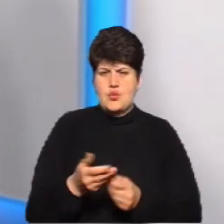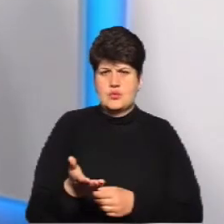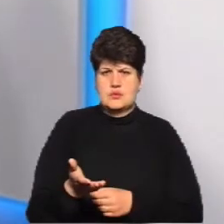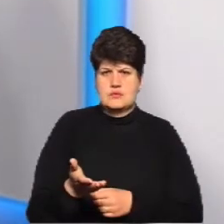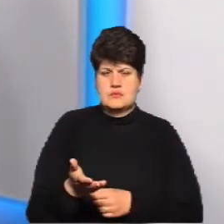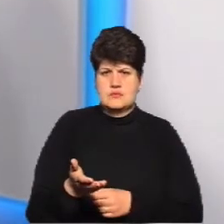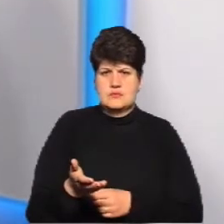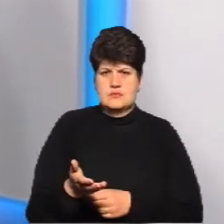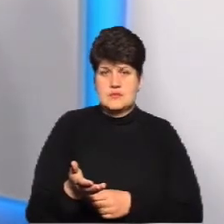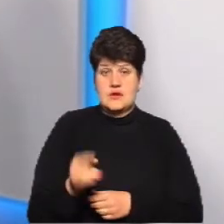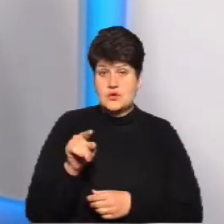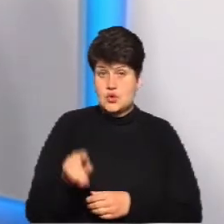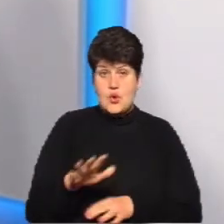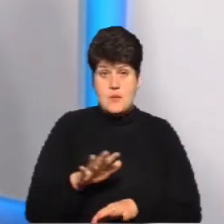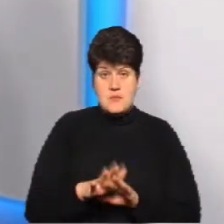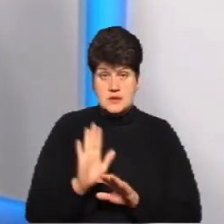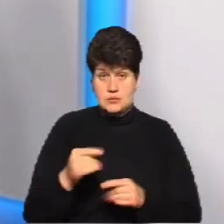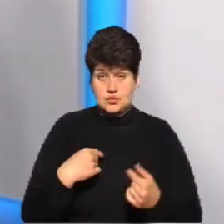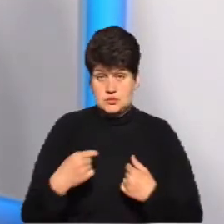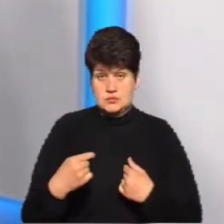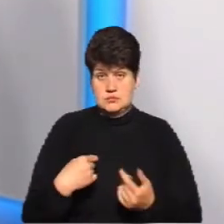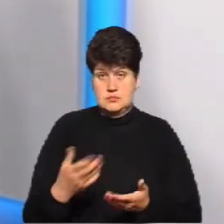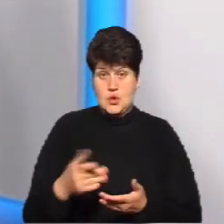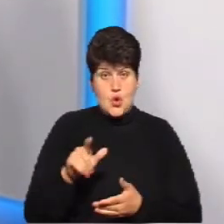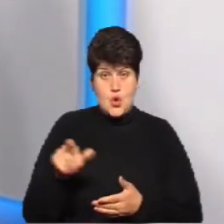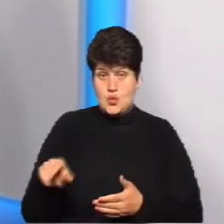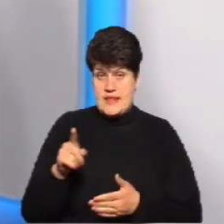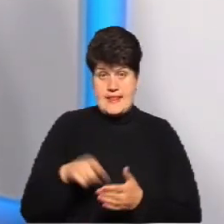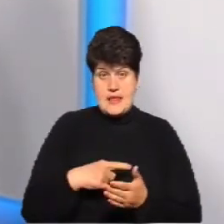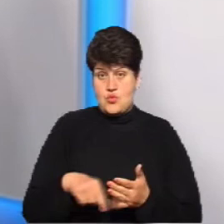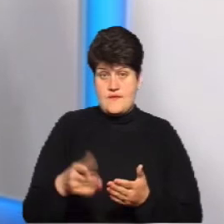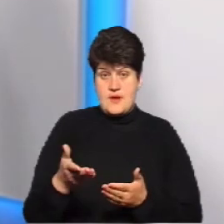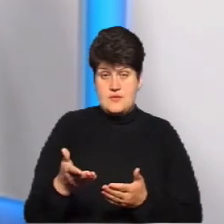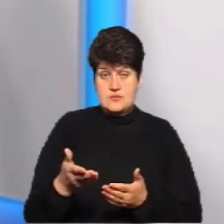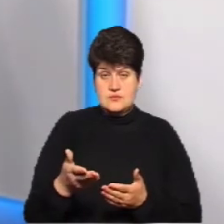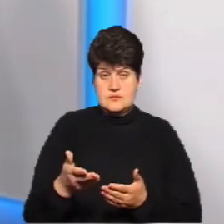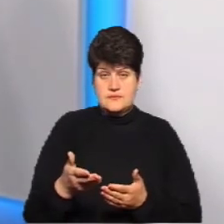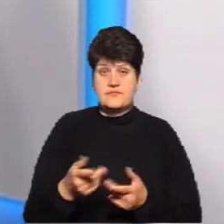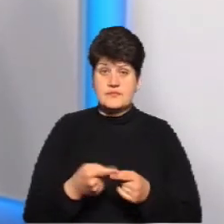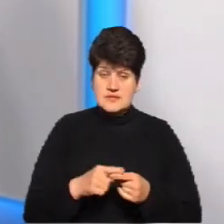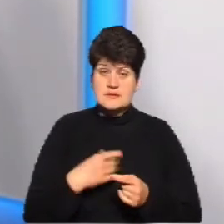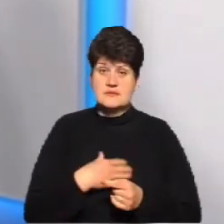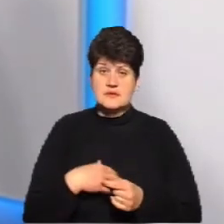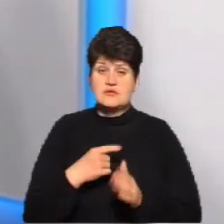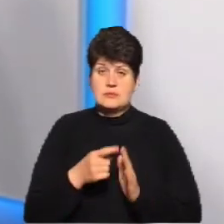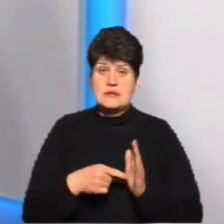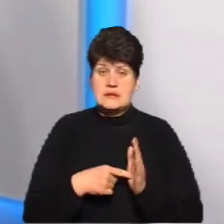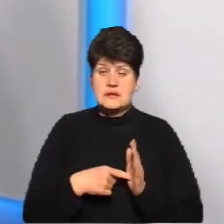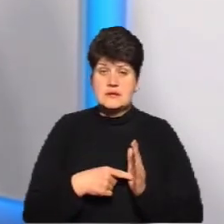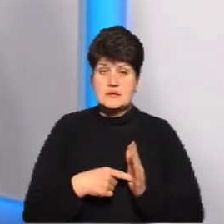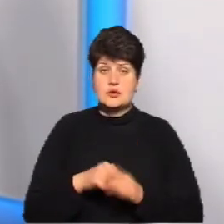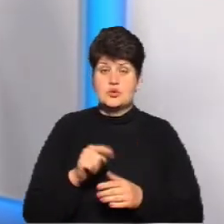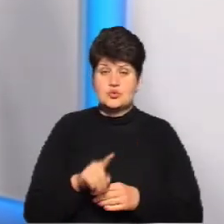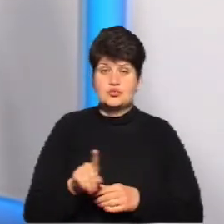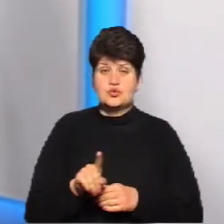від того банки будуть страждати, від того, що люди не довіряють їм, правильно? Це, так, це актуальне питання і важливе питання, тому що